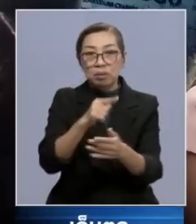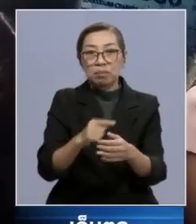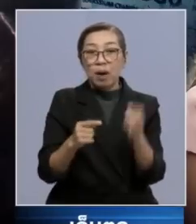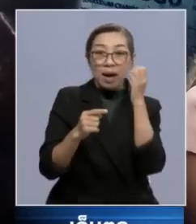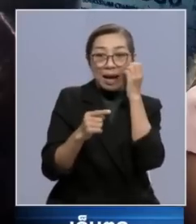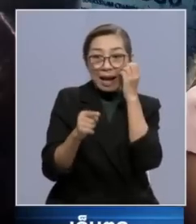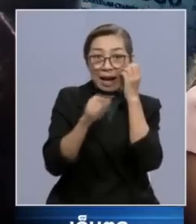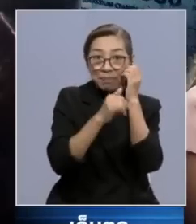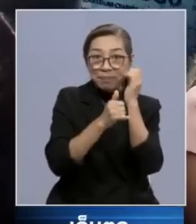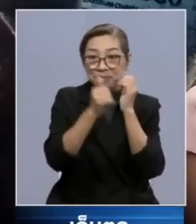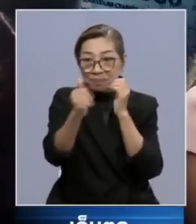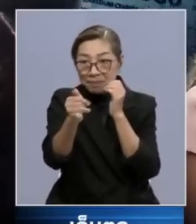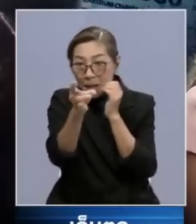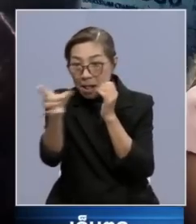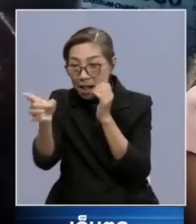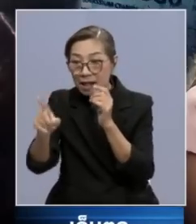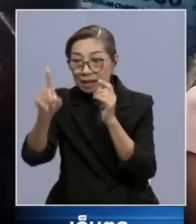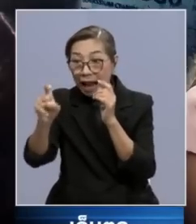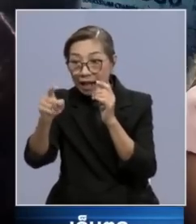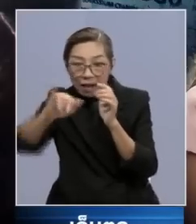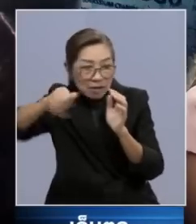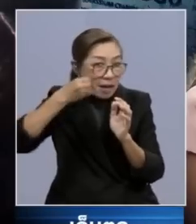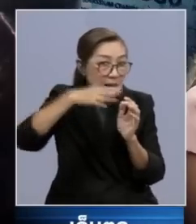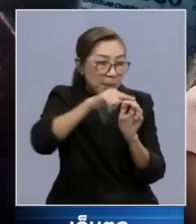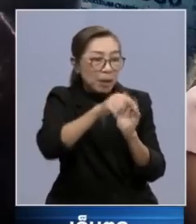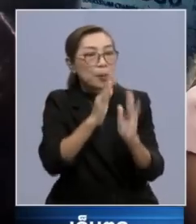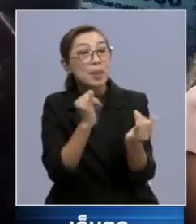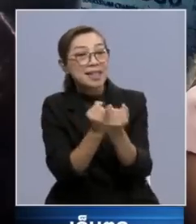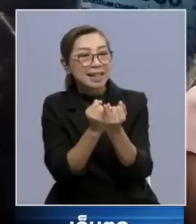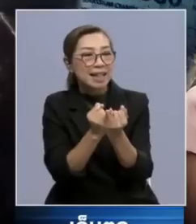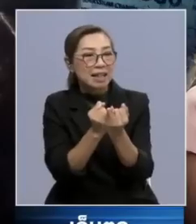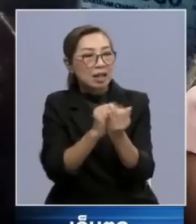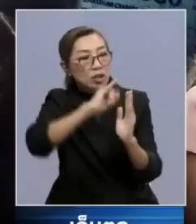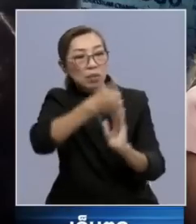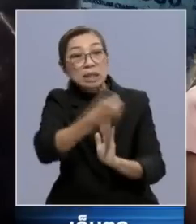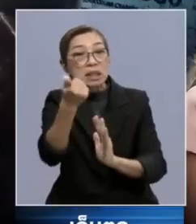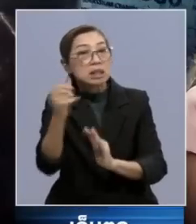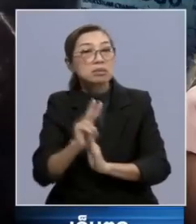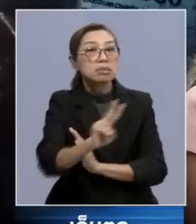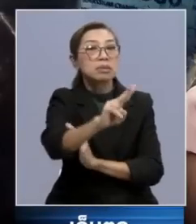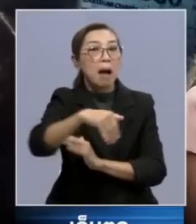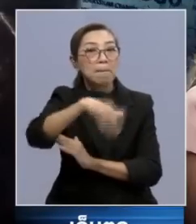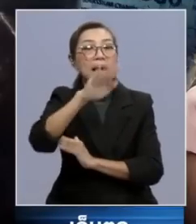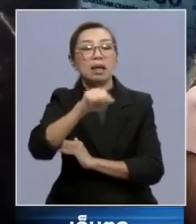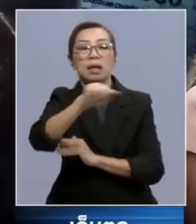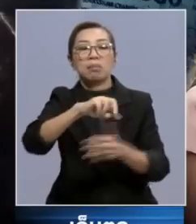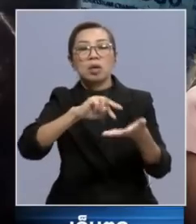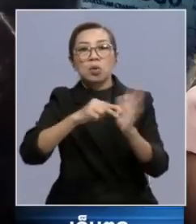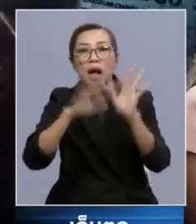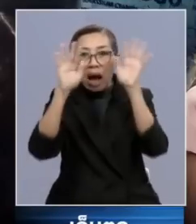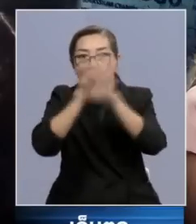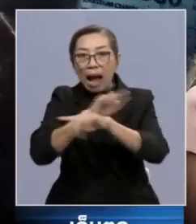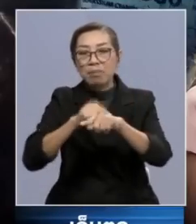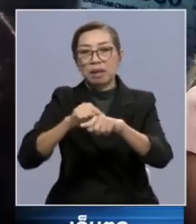ก็จะกลับมาหาบุคคลใกล้ชิดและไปต่างจังหวัดกับบุคคลใกล้ชิดนะคะซึ่งถือว่าเป็นการวิธีการสร้าง พยานหลักฐาน